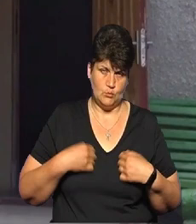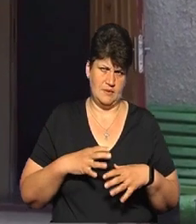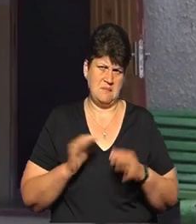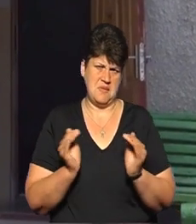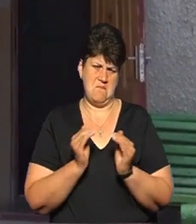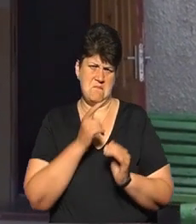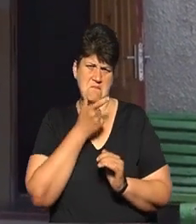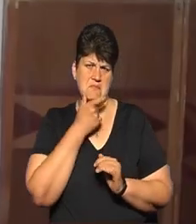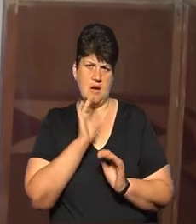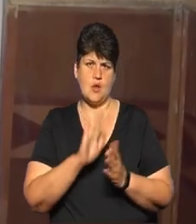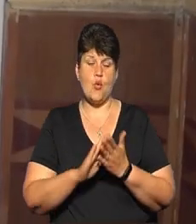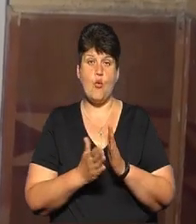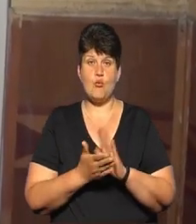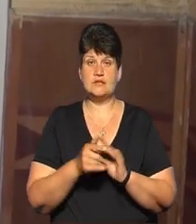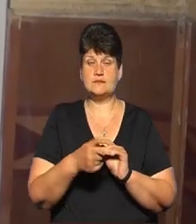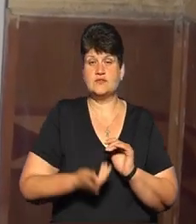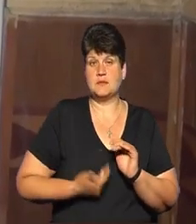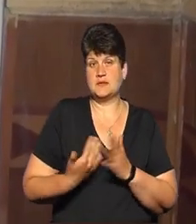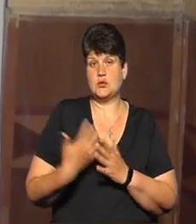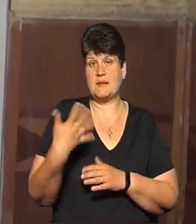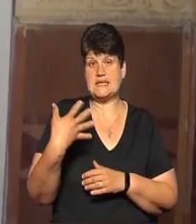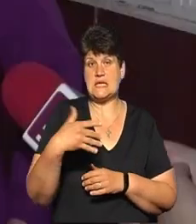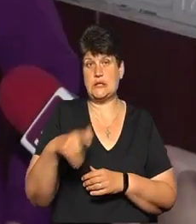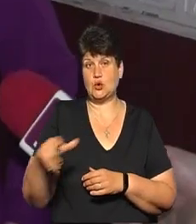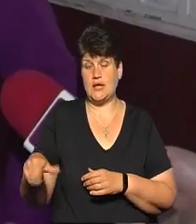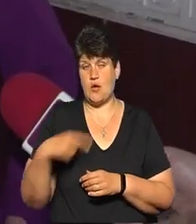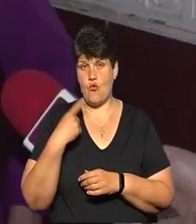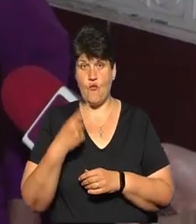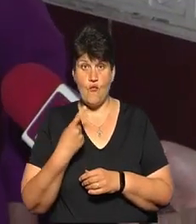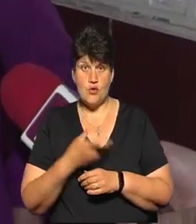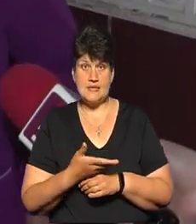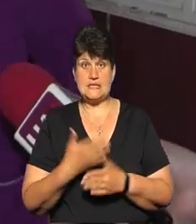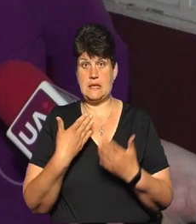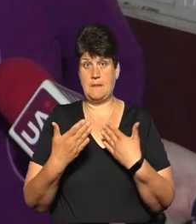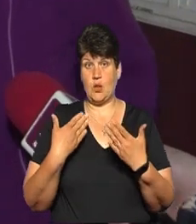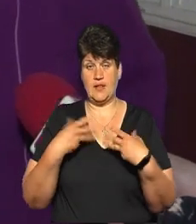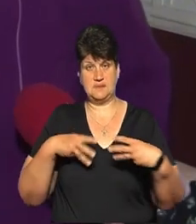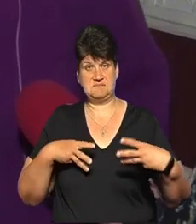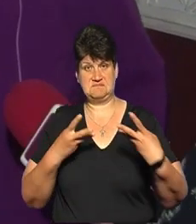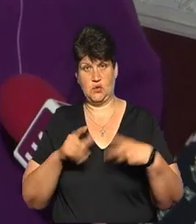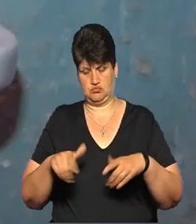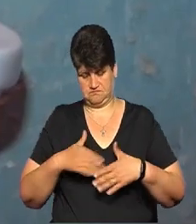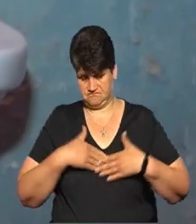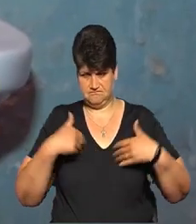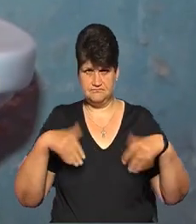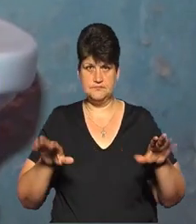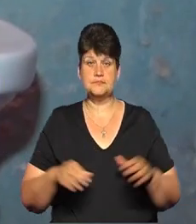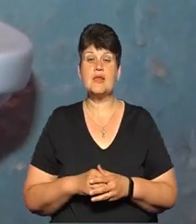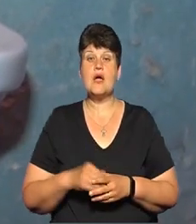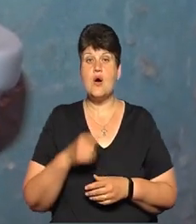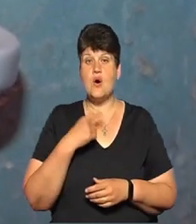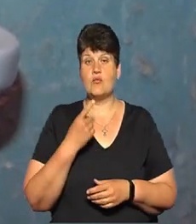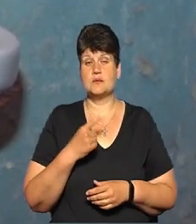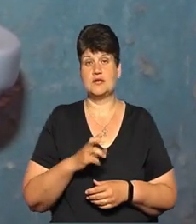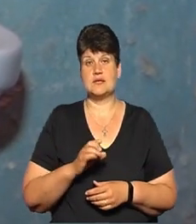приміщенні лікарні живуть близько 50 людей, каже Петро Бабій. Спілкуватися з нами на камеру люди не захотіли. Богдана Савицька,